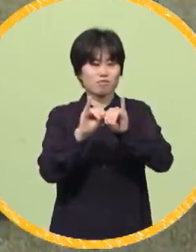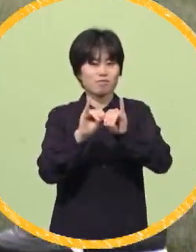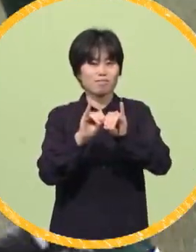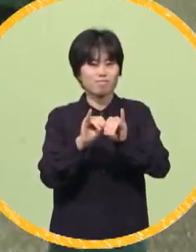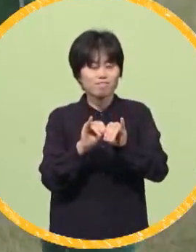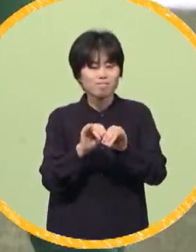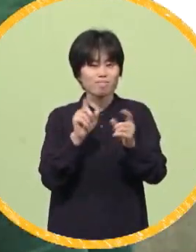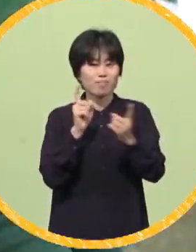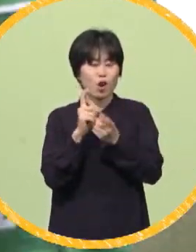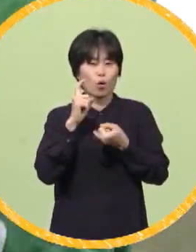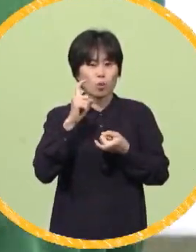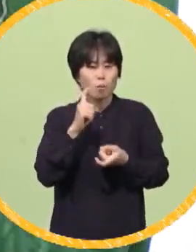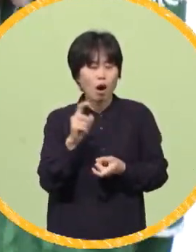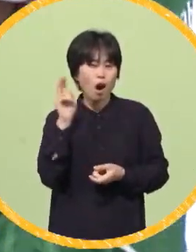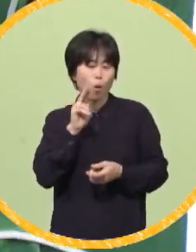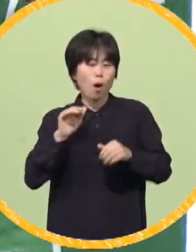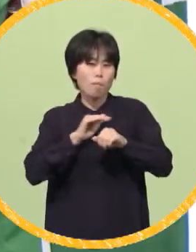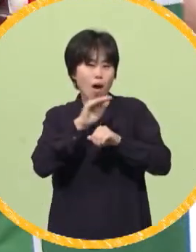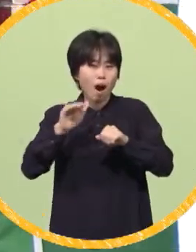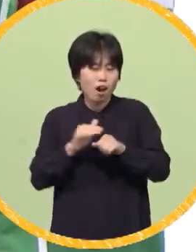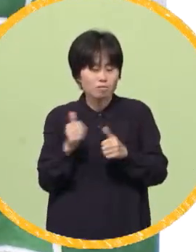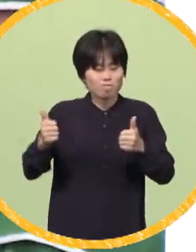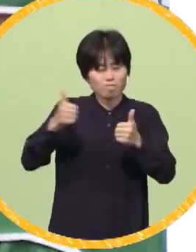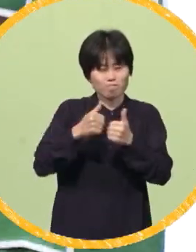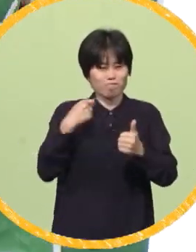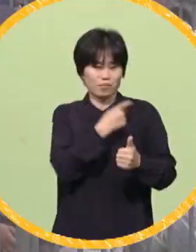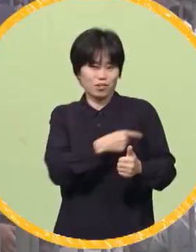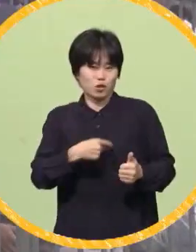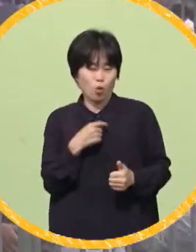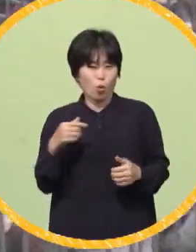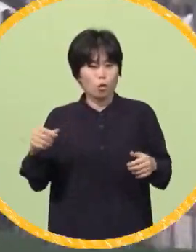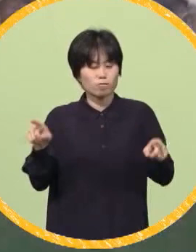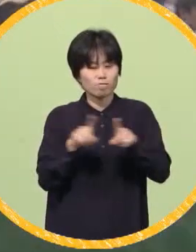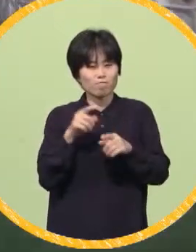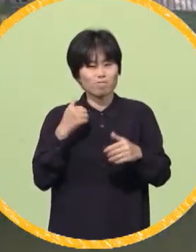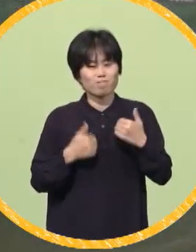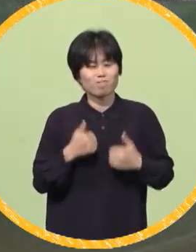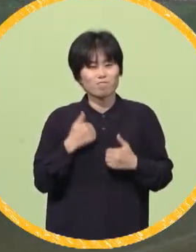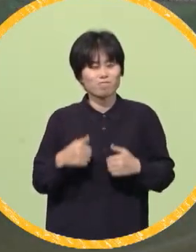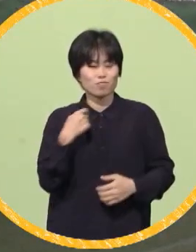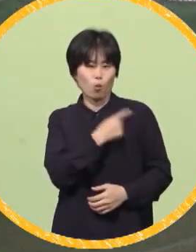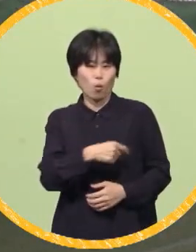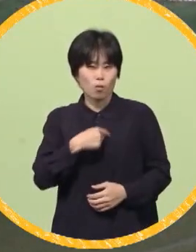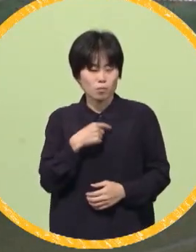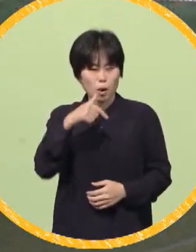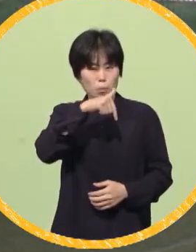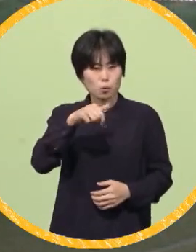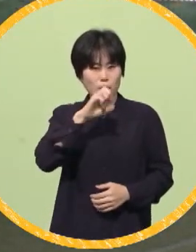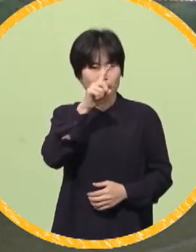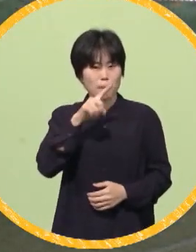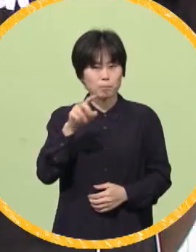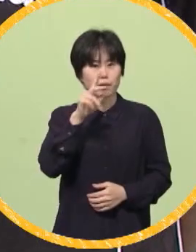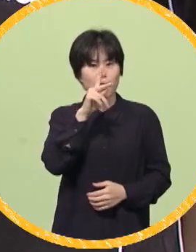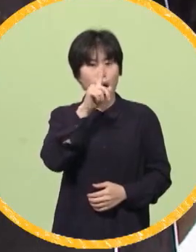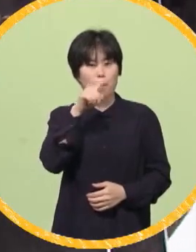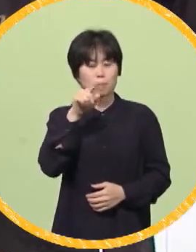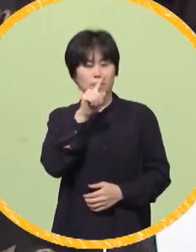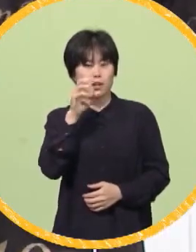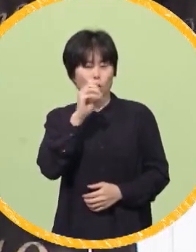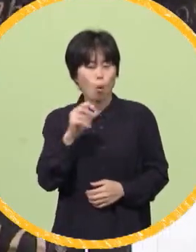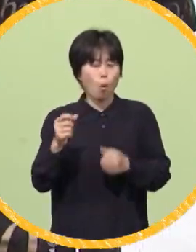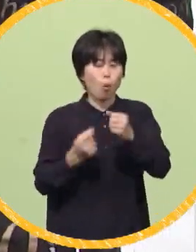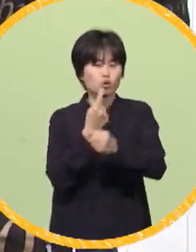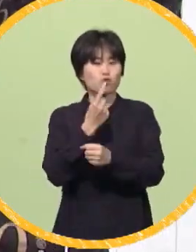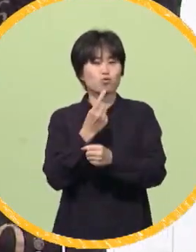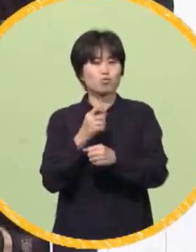言葉は横浜愛、挑戦心、共有心を持ち、ブエンカンビオを起こす。 すごい盛り上がってるんですけ